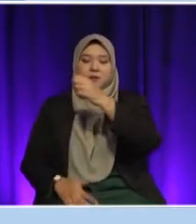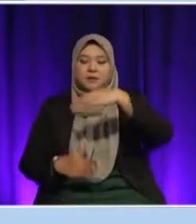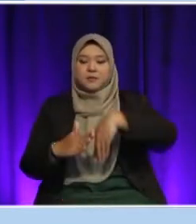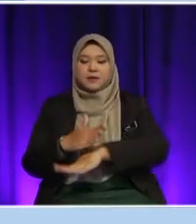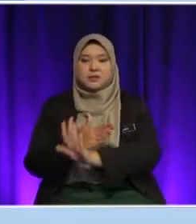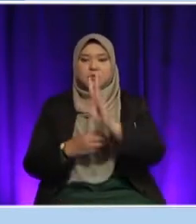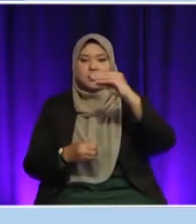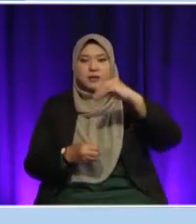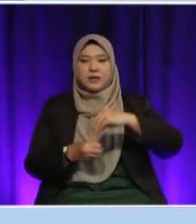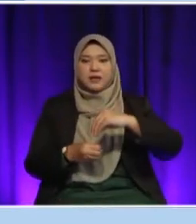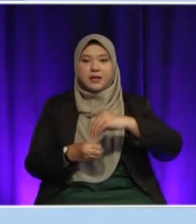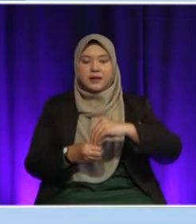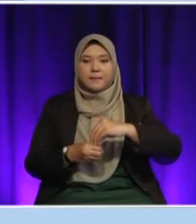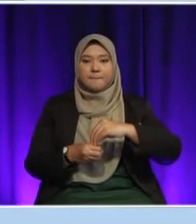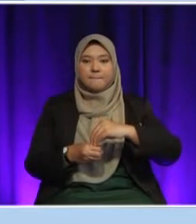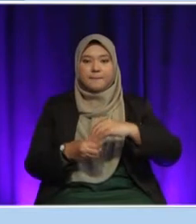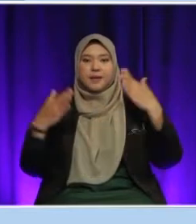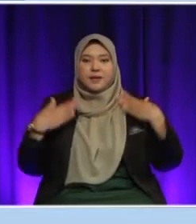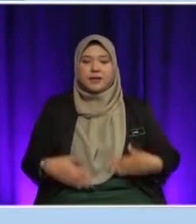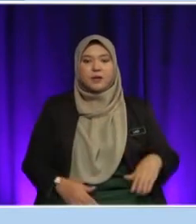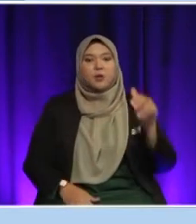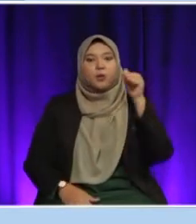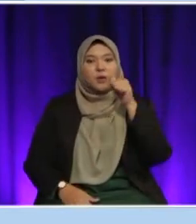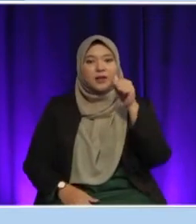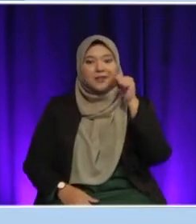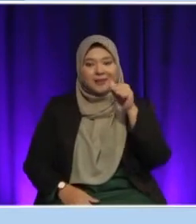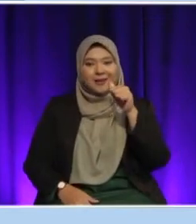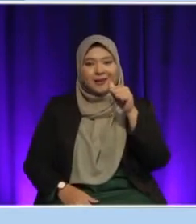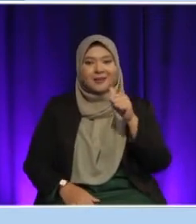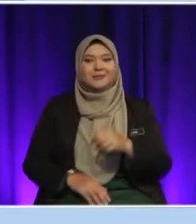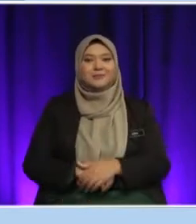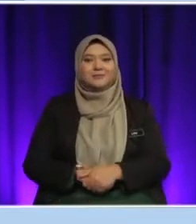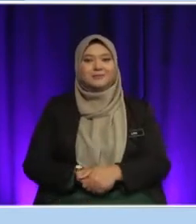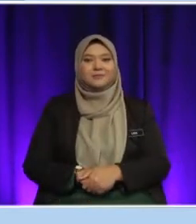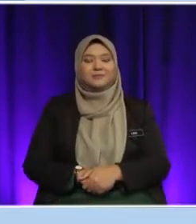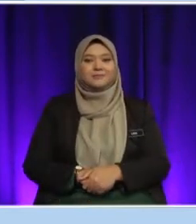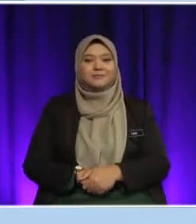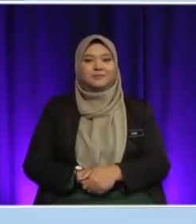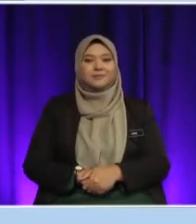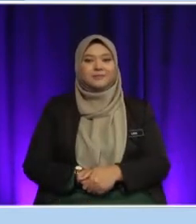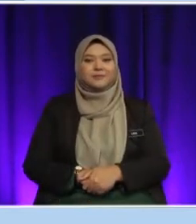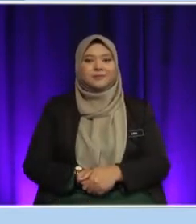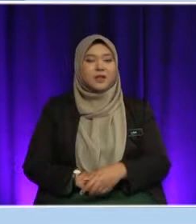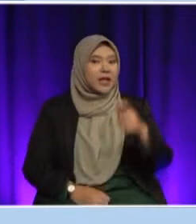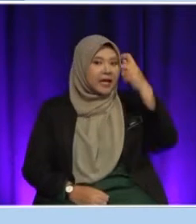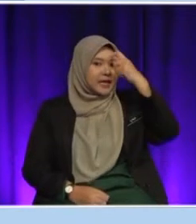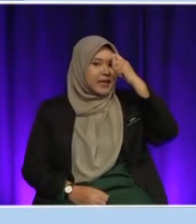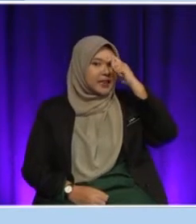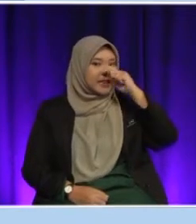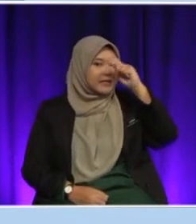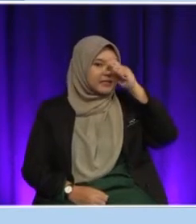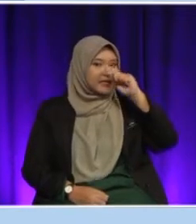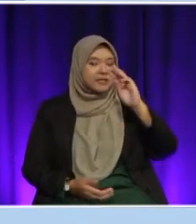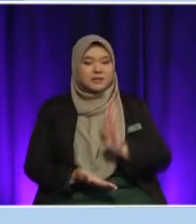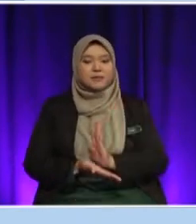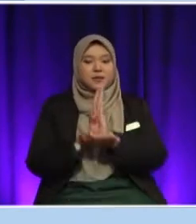fungsinya untuk memegang dan melindungi yang keenam testis fungsi